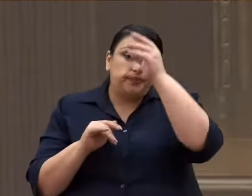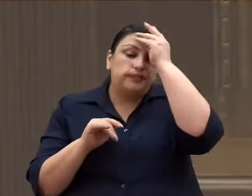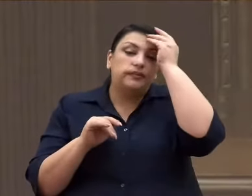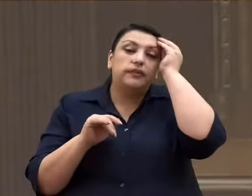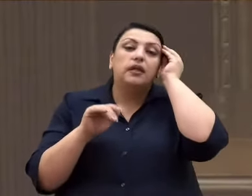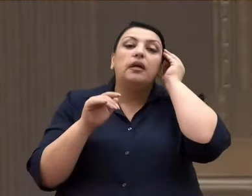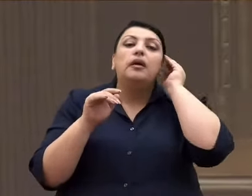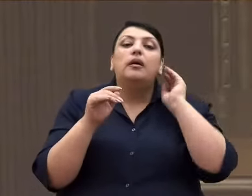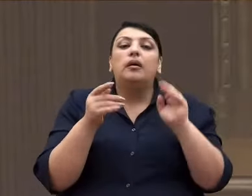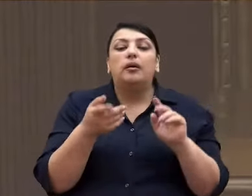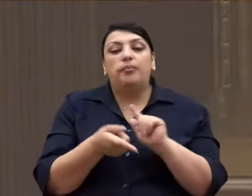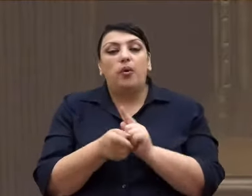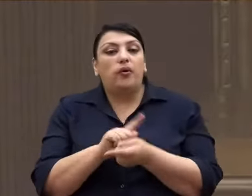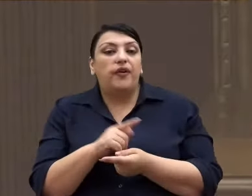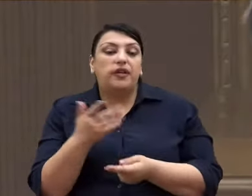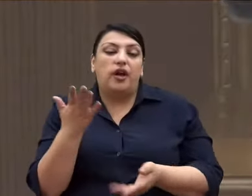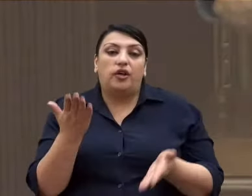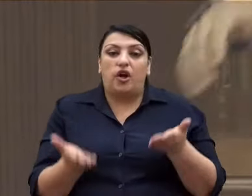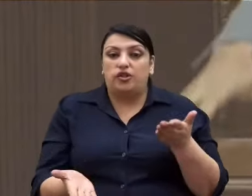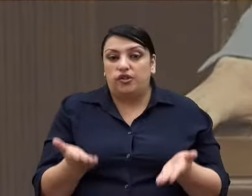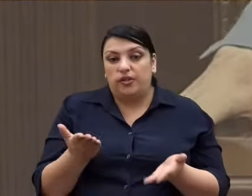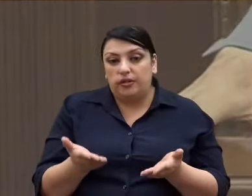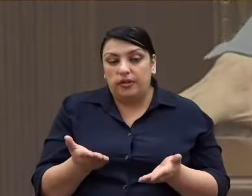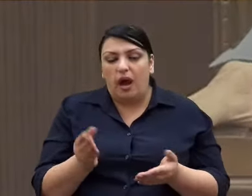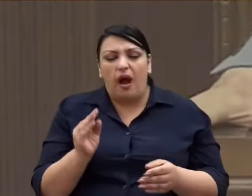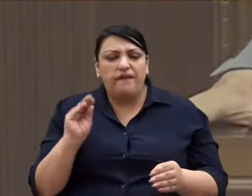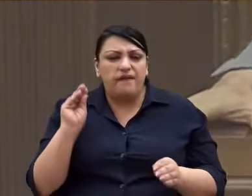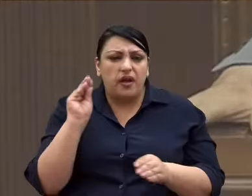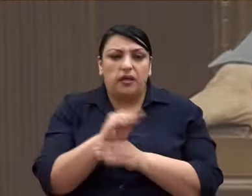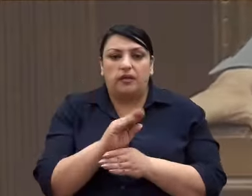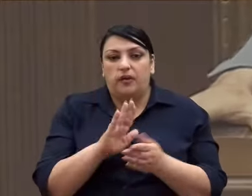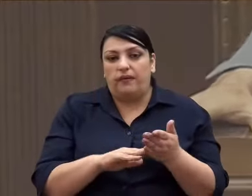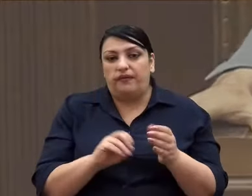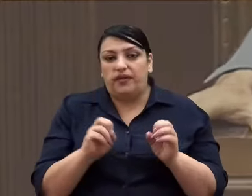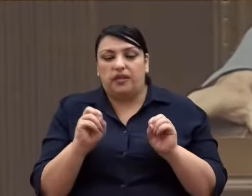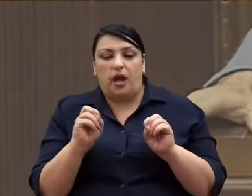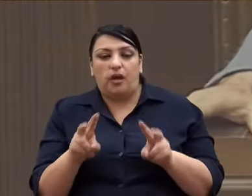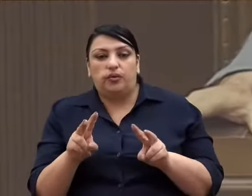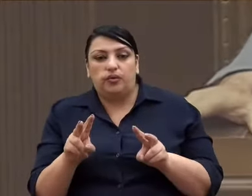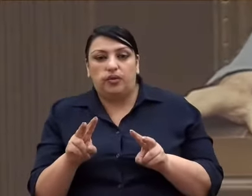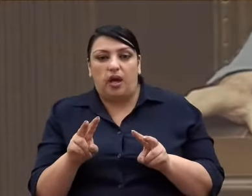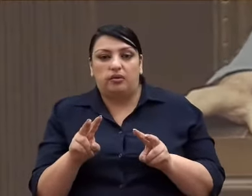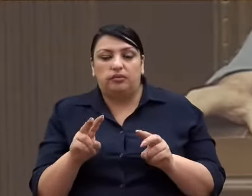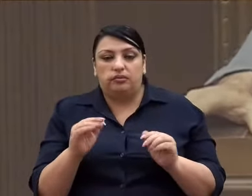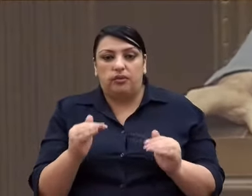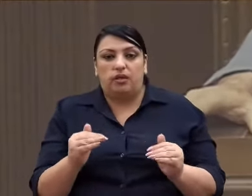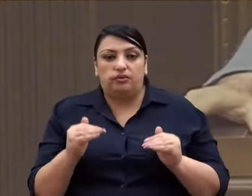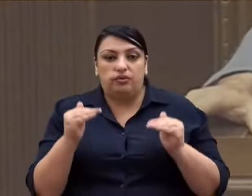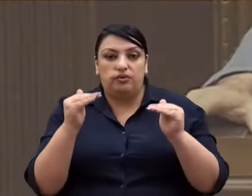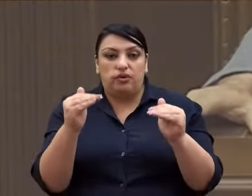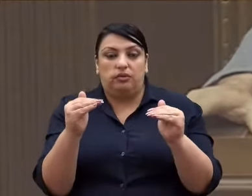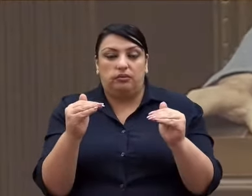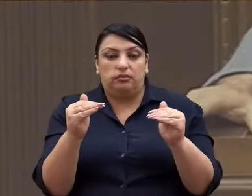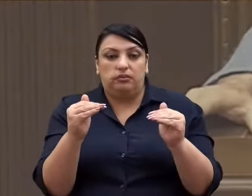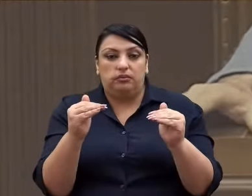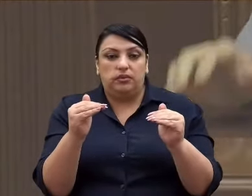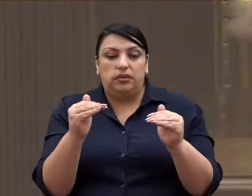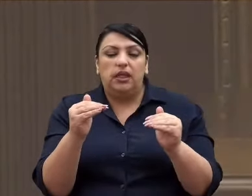փոխելով իր քաշային կարգը, ավելացնելով իր անվտանգության աստիճանը, էապես կարող